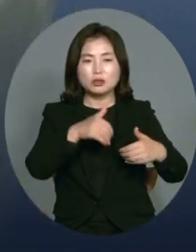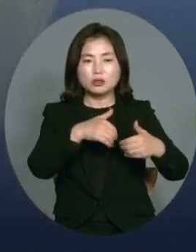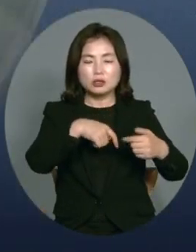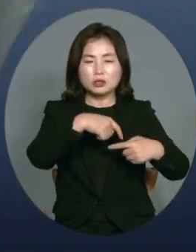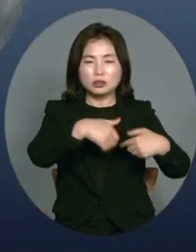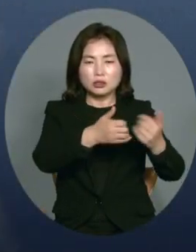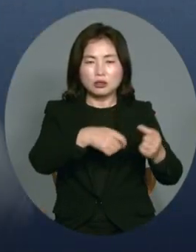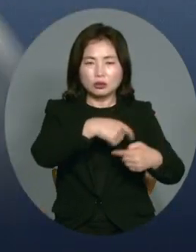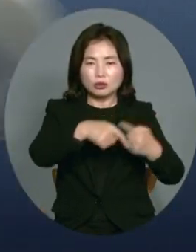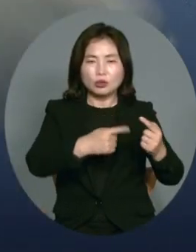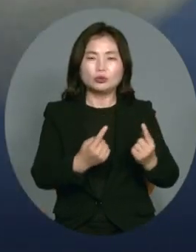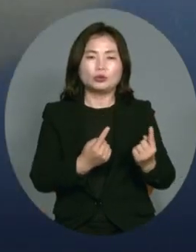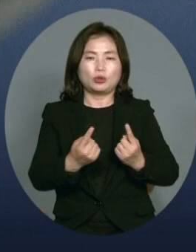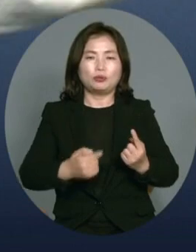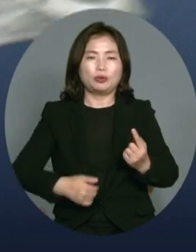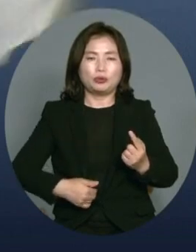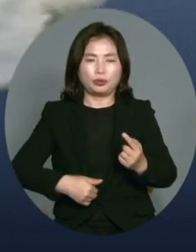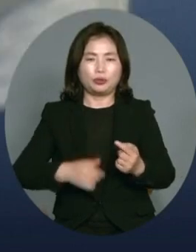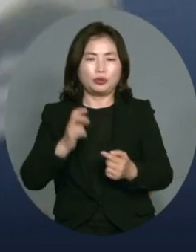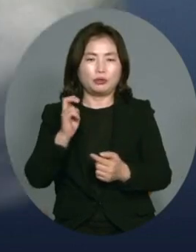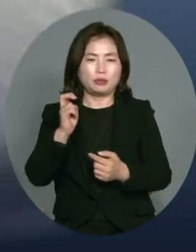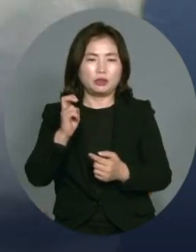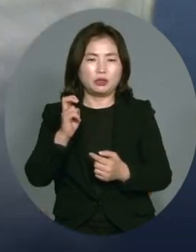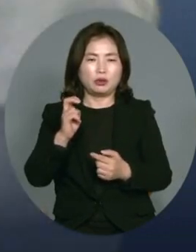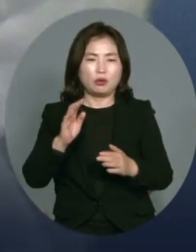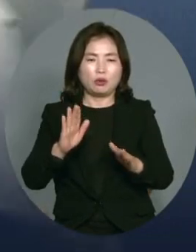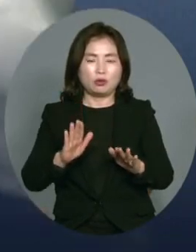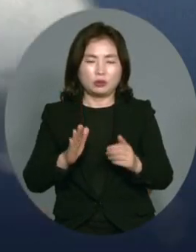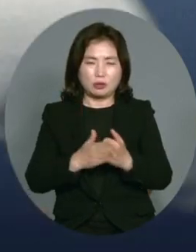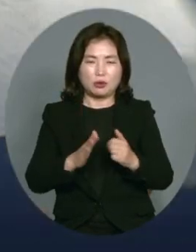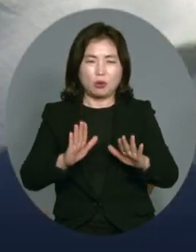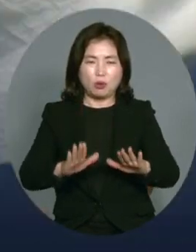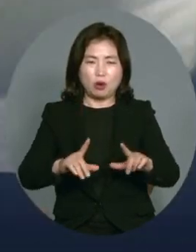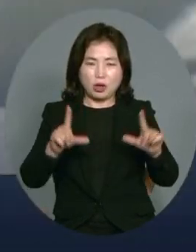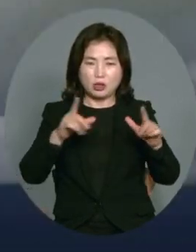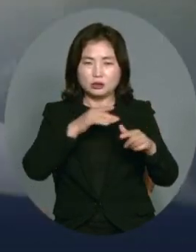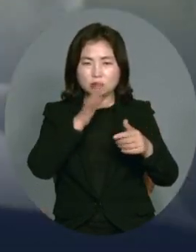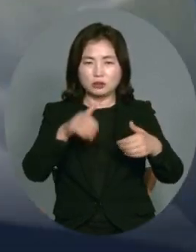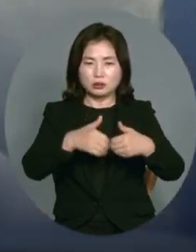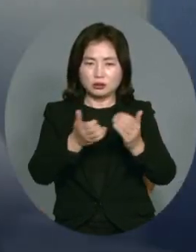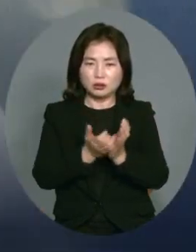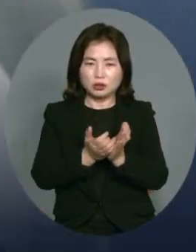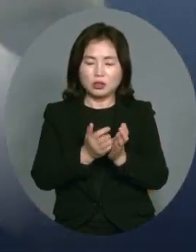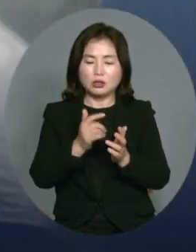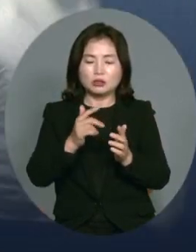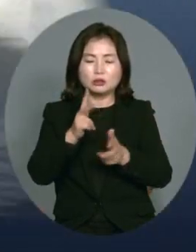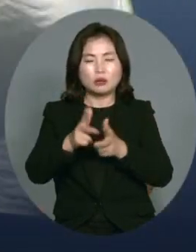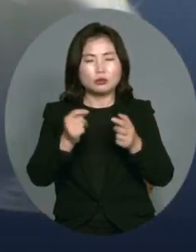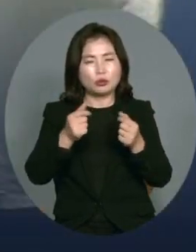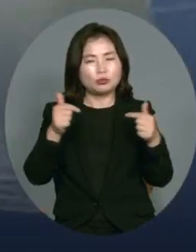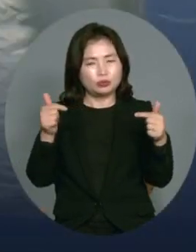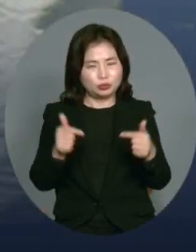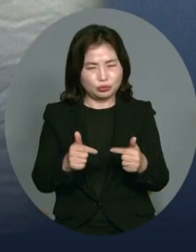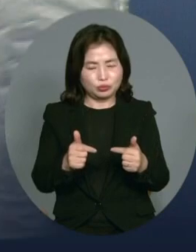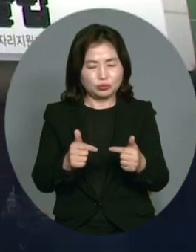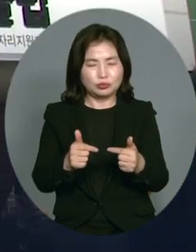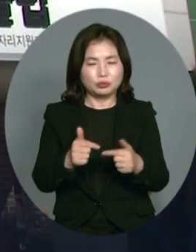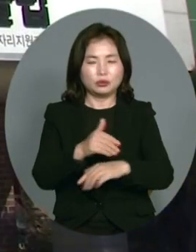운영도 조정이 필요할 것으로 생각이 되거든요. 예. 그래서 원래는 시니어 클럽을 최소한